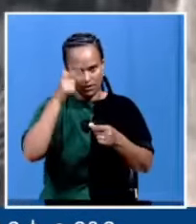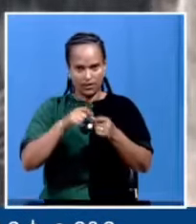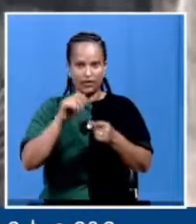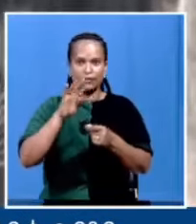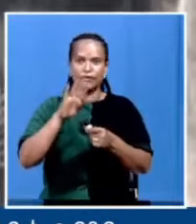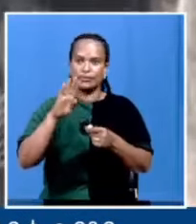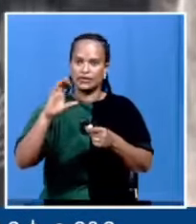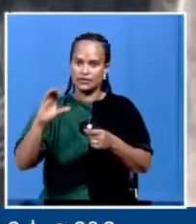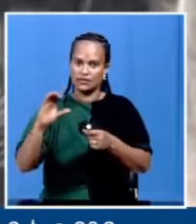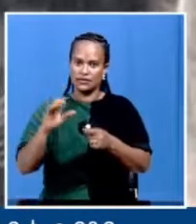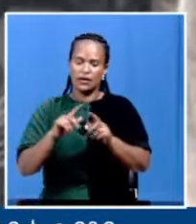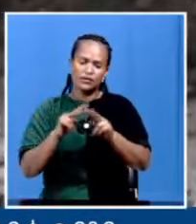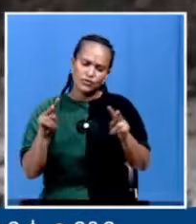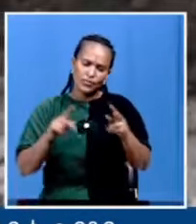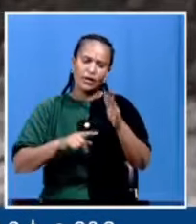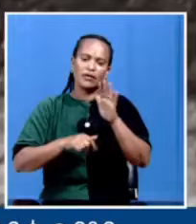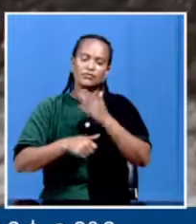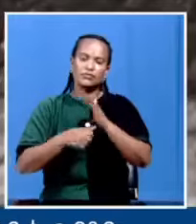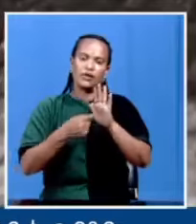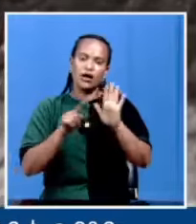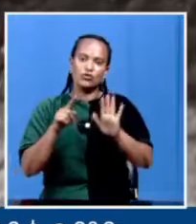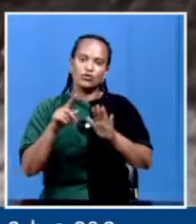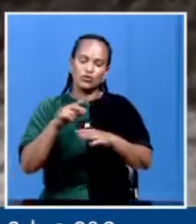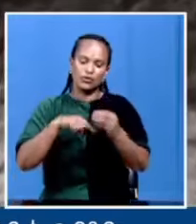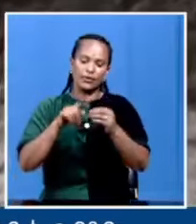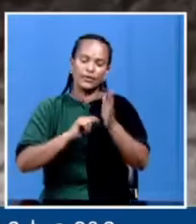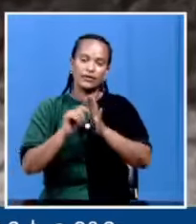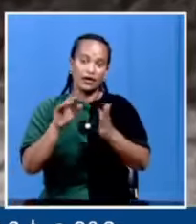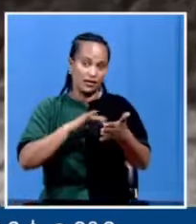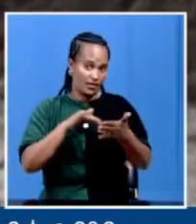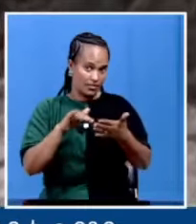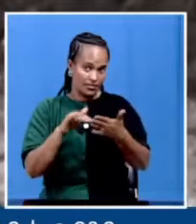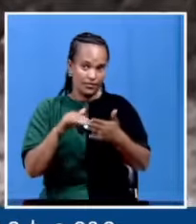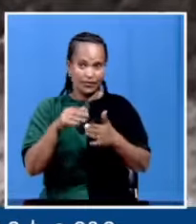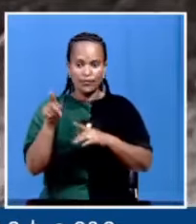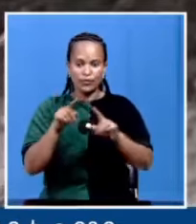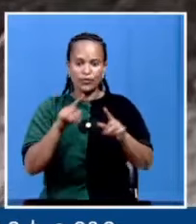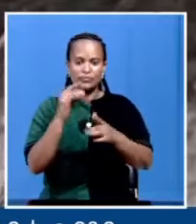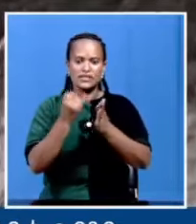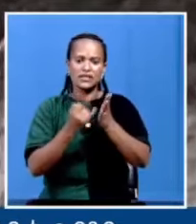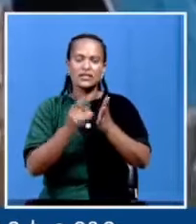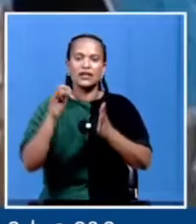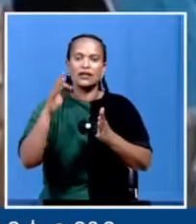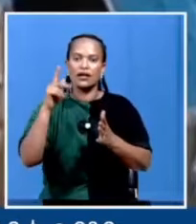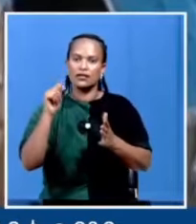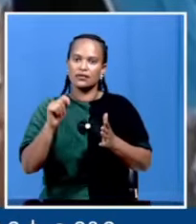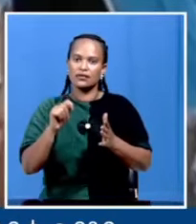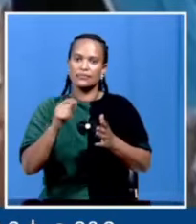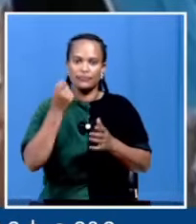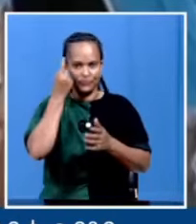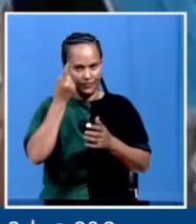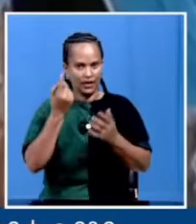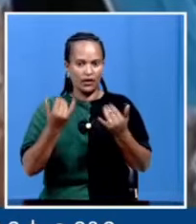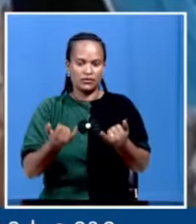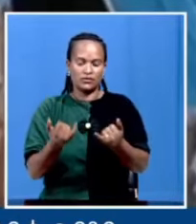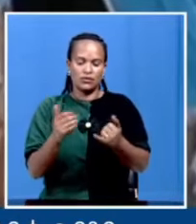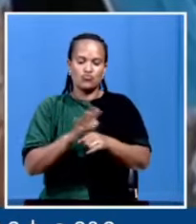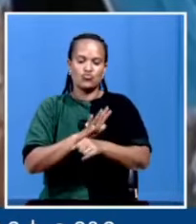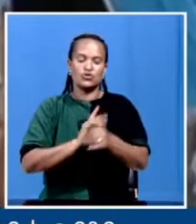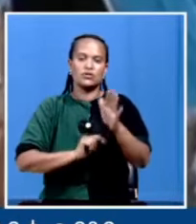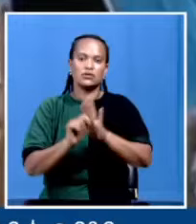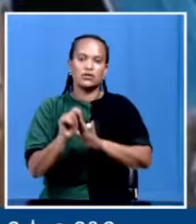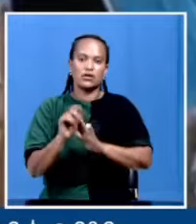ቢቢሲ አዚዮም አብስተቃሉ ካፕታ ትግራይ በዝገበሮ ዳሳሰን ከመውን ምስልታትን ሳተላይትን በመገንዛብ ሐዚ አብ ሙሉ